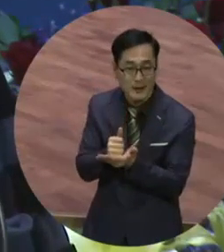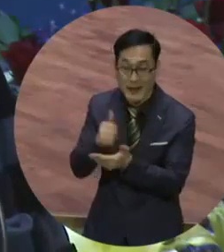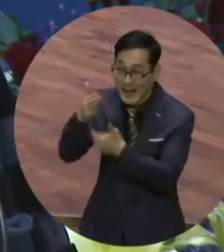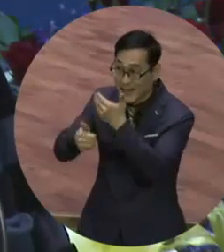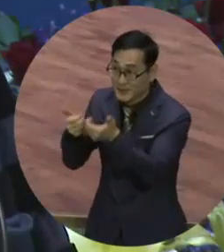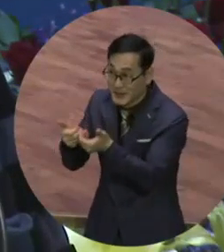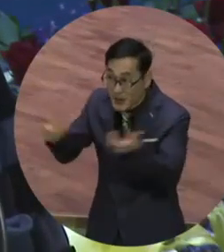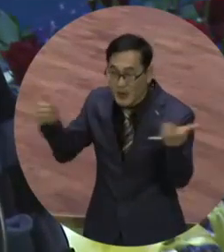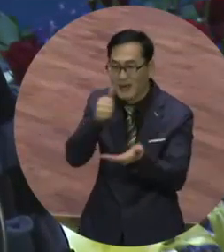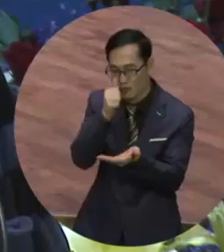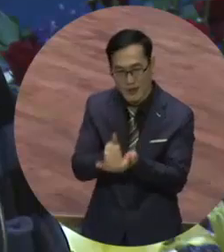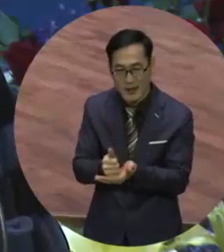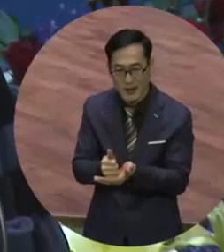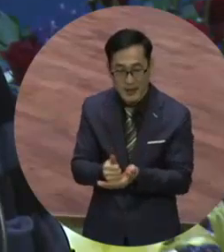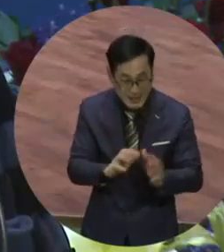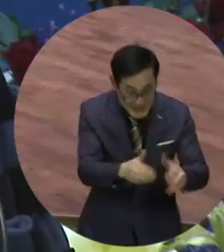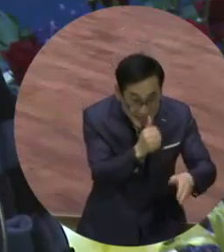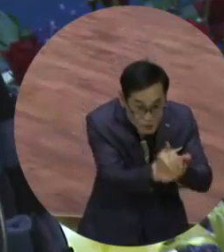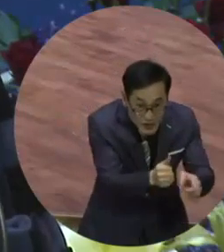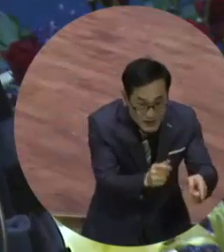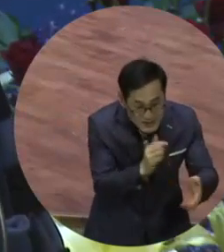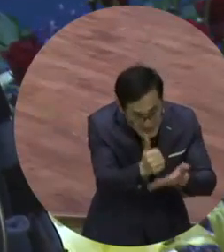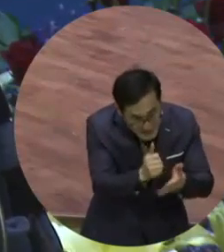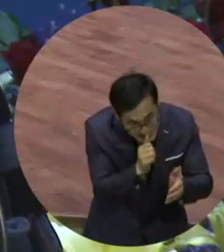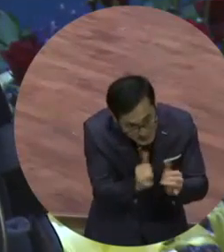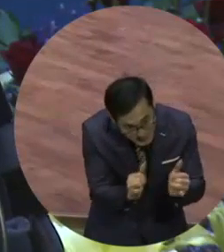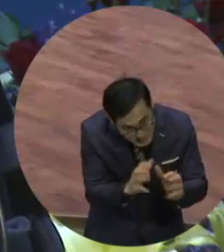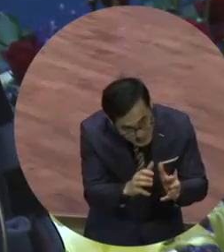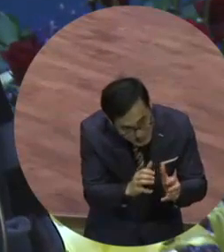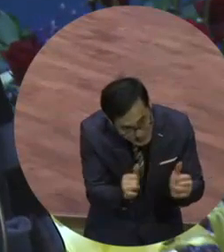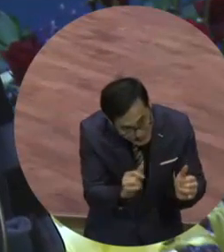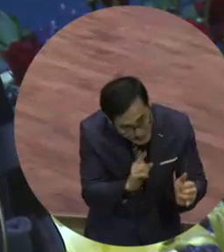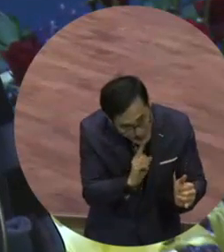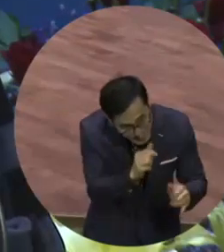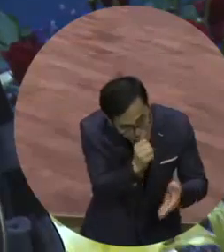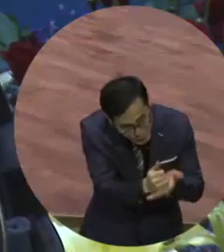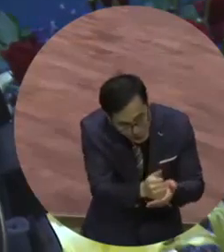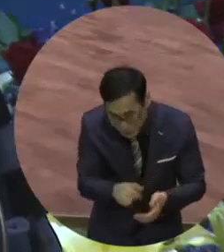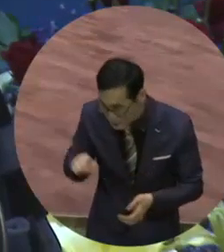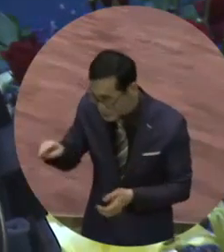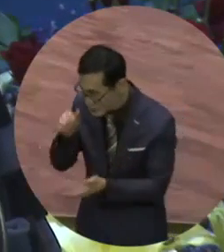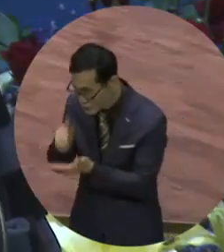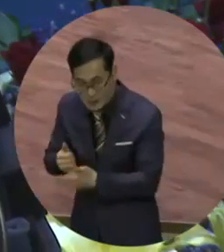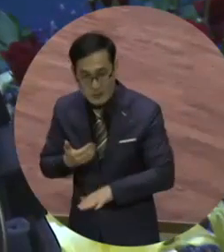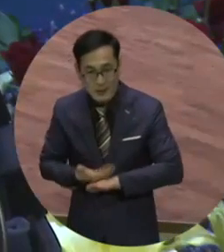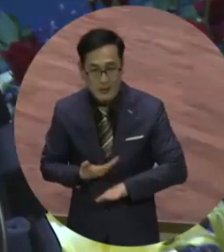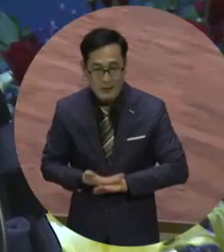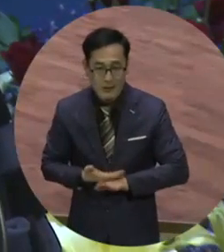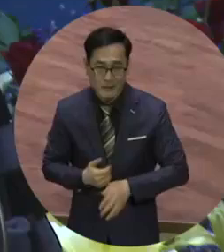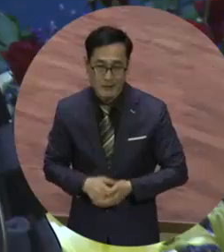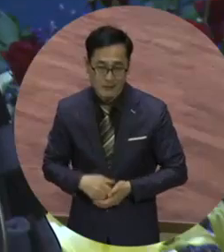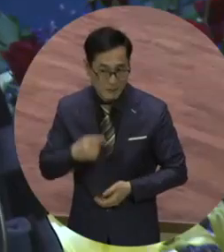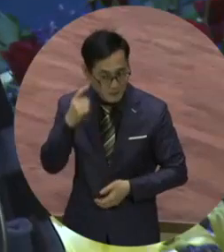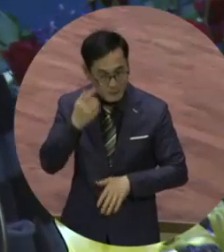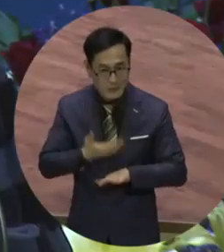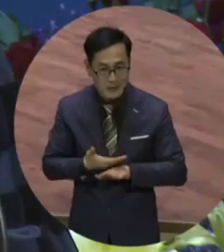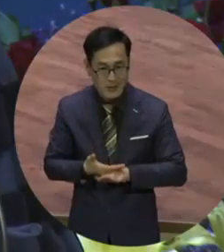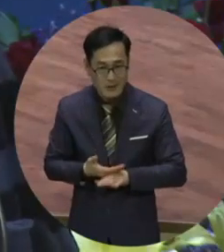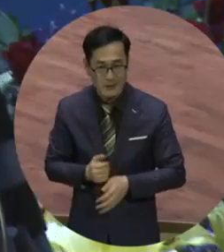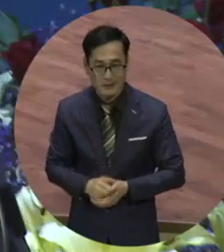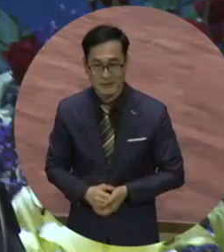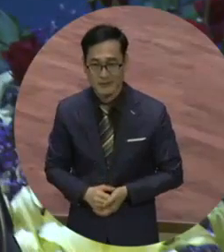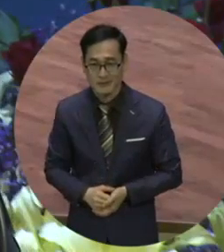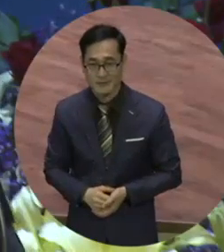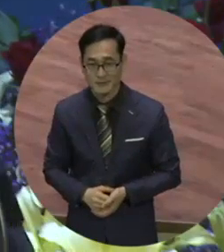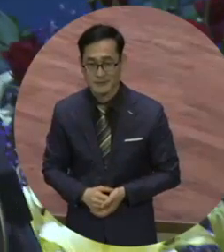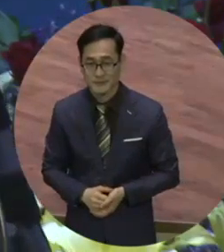죄입니다. 하나님을 믿지 않는 죄가 제일 큰 죄. 살인죄보다 더 커요. 그래서 살인자를